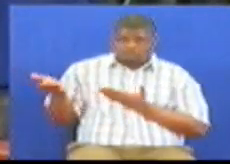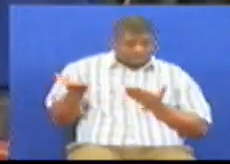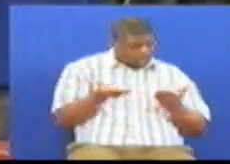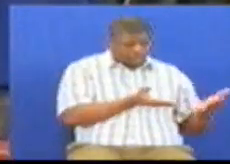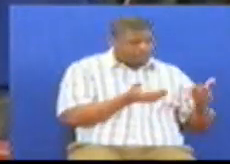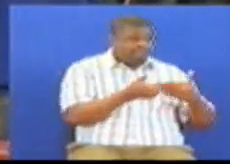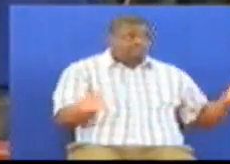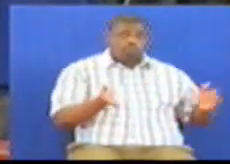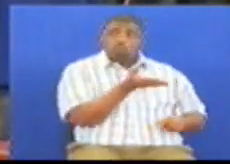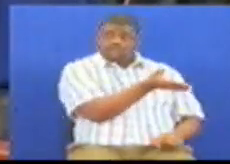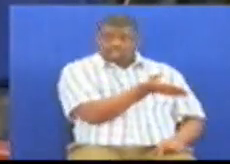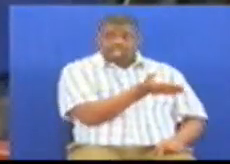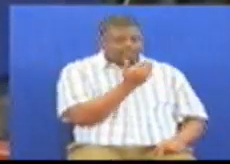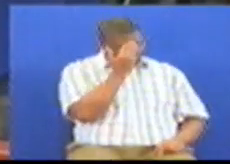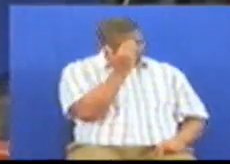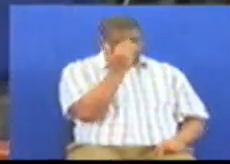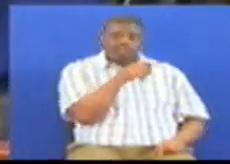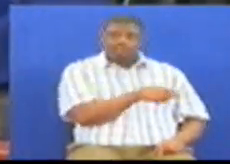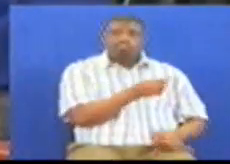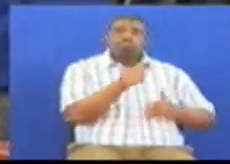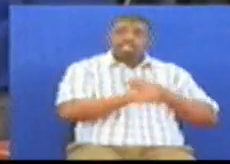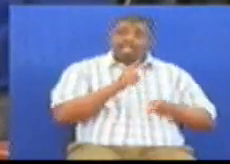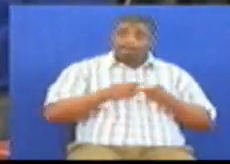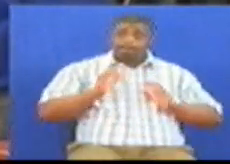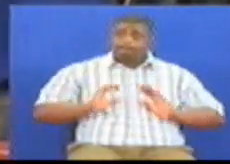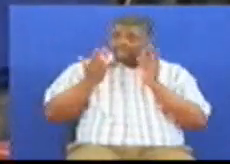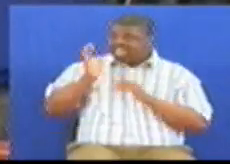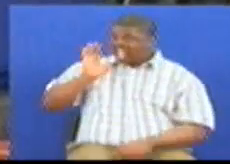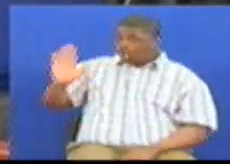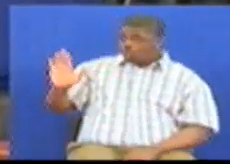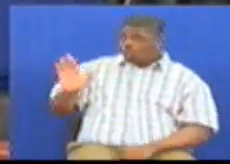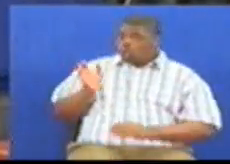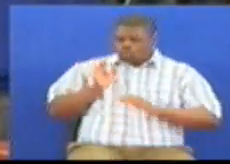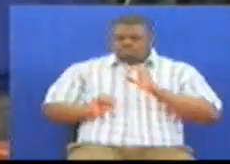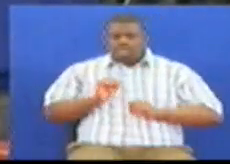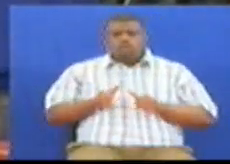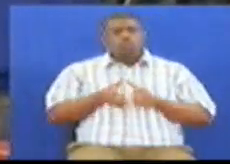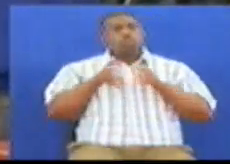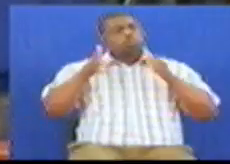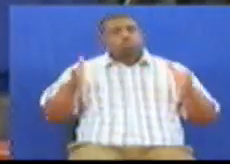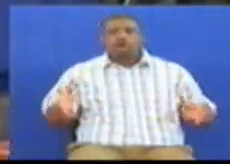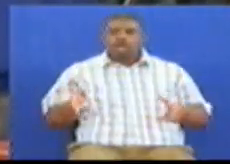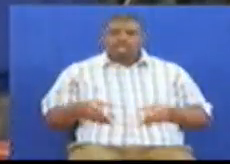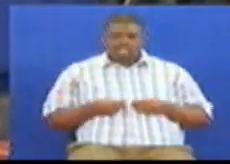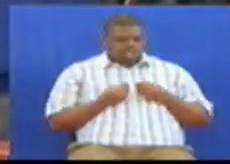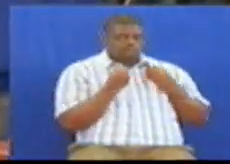ufungue, ujue kwamba katika maisha yako kuna mchango mkubwa umetoa kwa wana